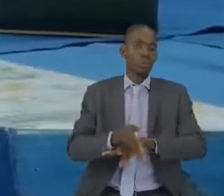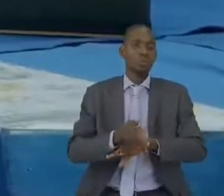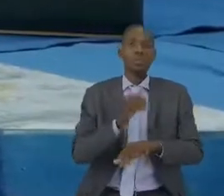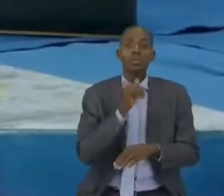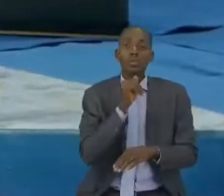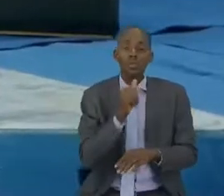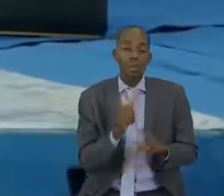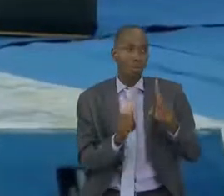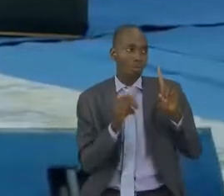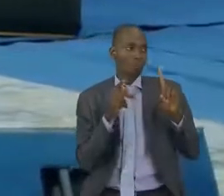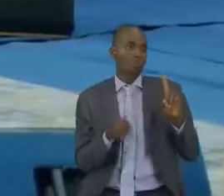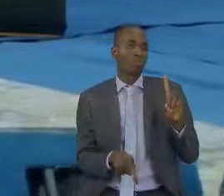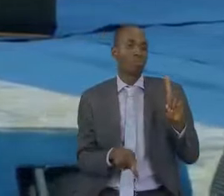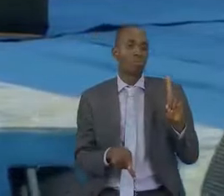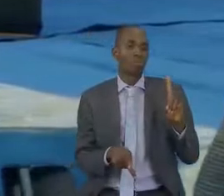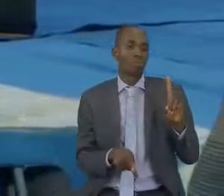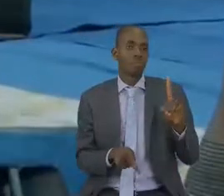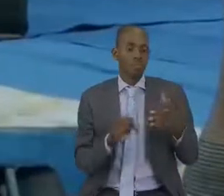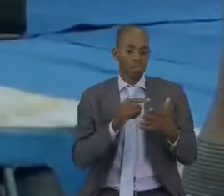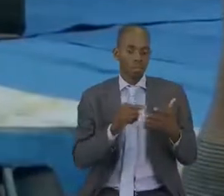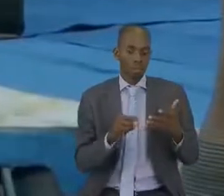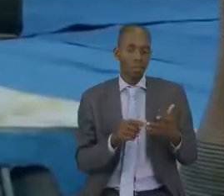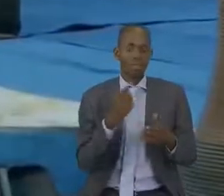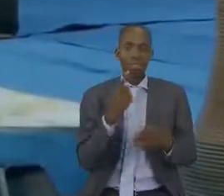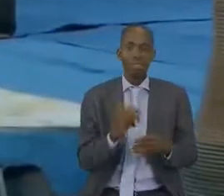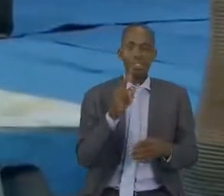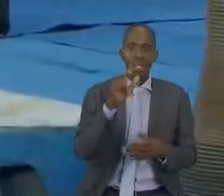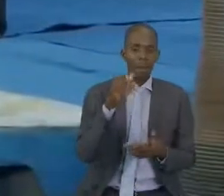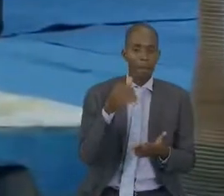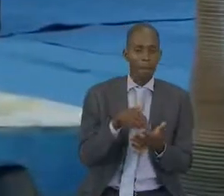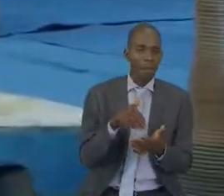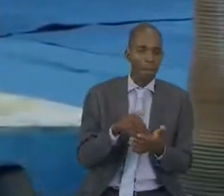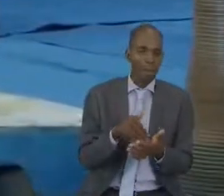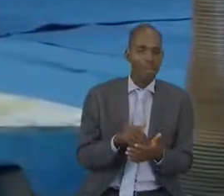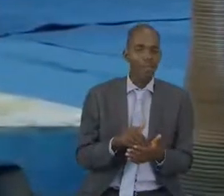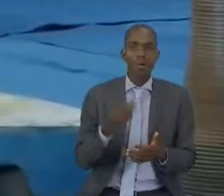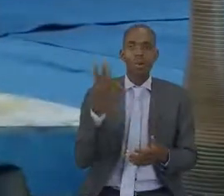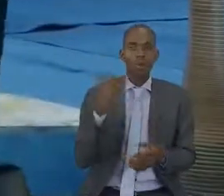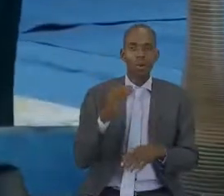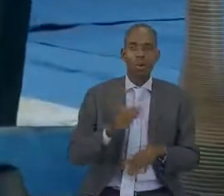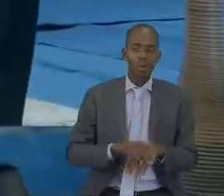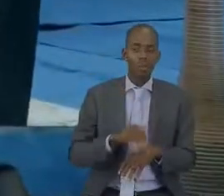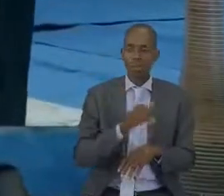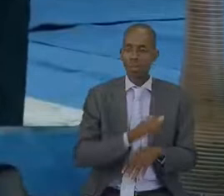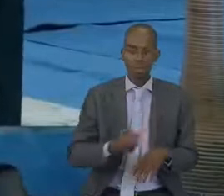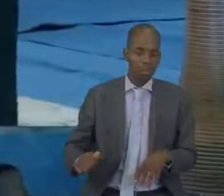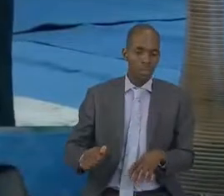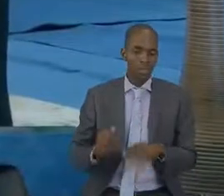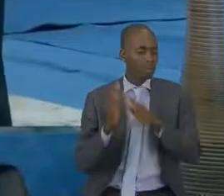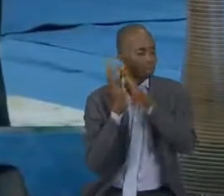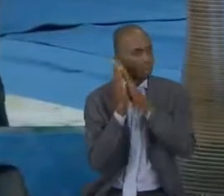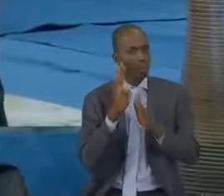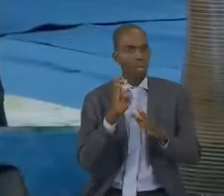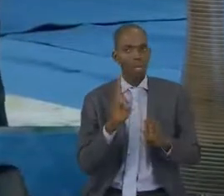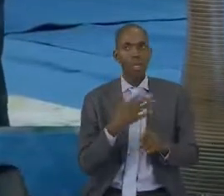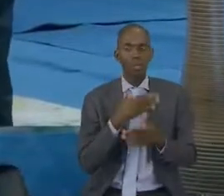Aucun parmi eux, parmi les 3 millions, n'était dans un blancard que quelqu'un essayait de